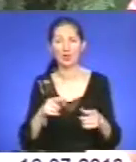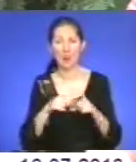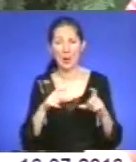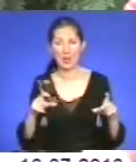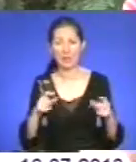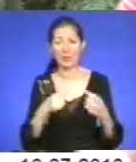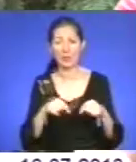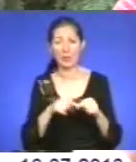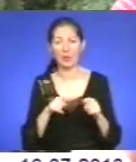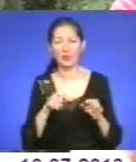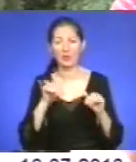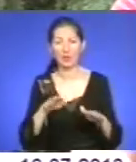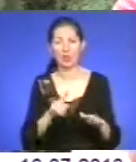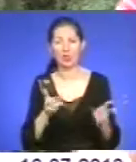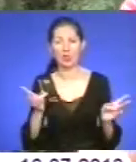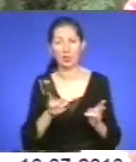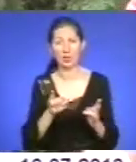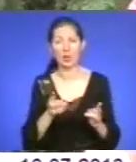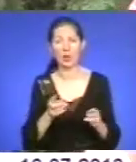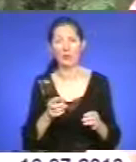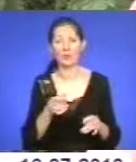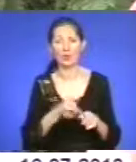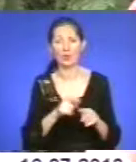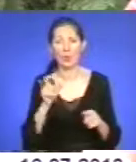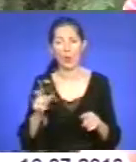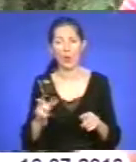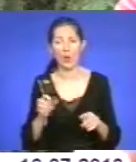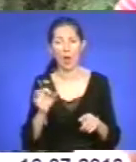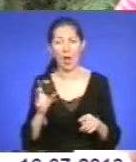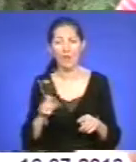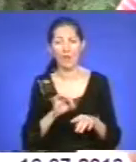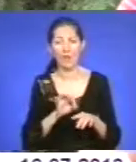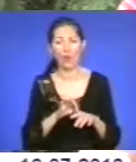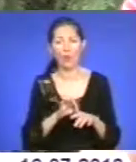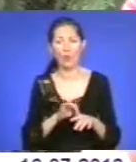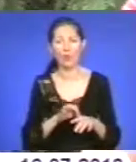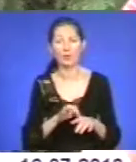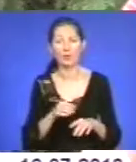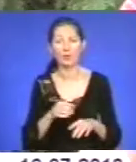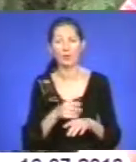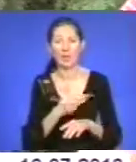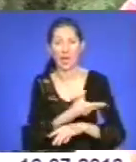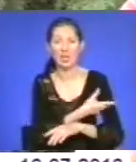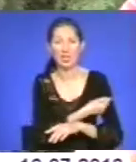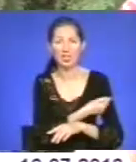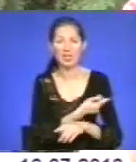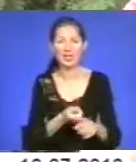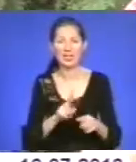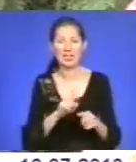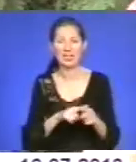відділення вирішує, чи доцільно призначати цьому хворому і чи потребує він призначення антирабічних щеплень. Це